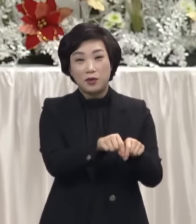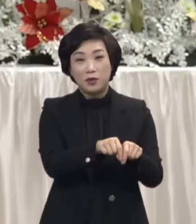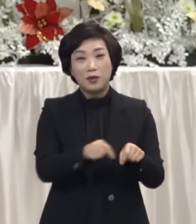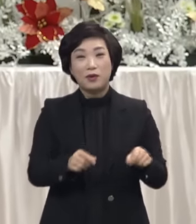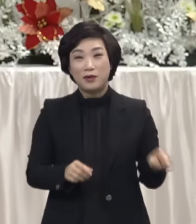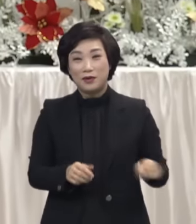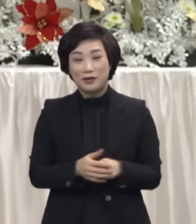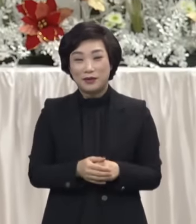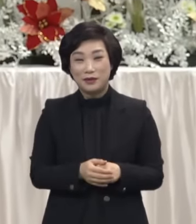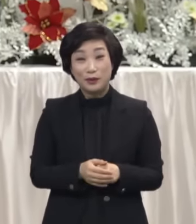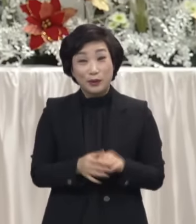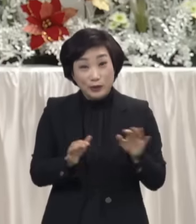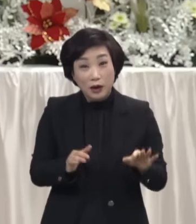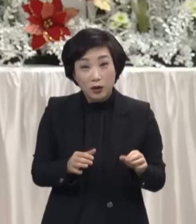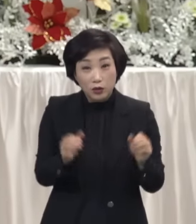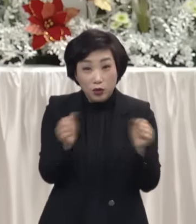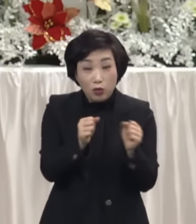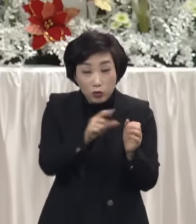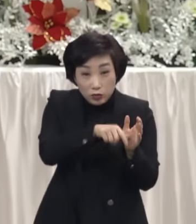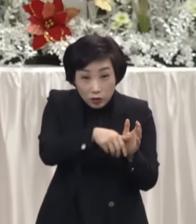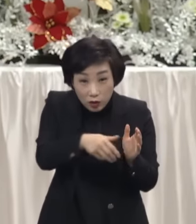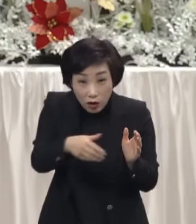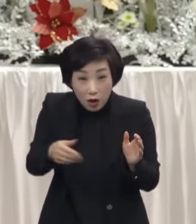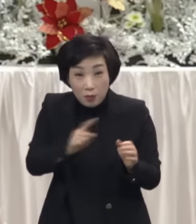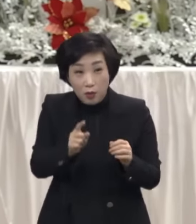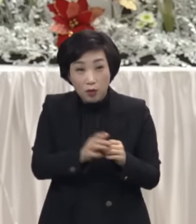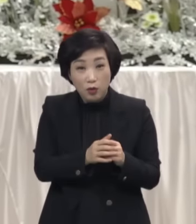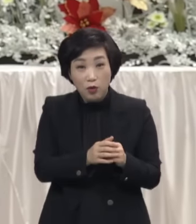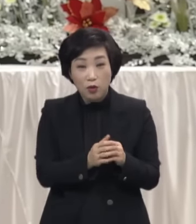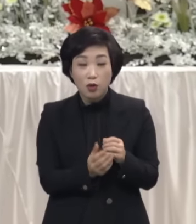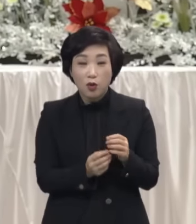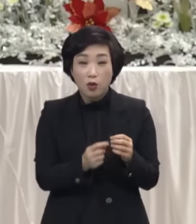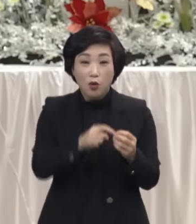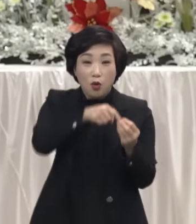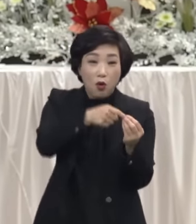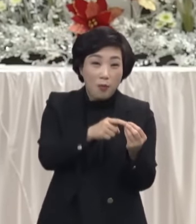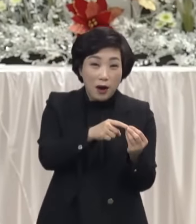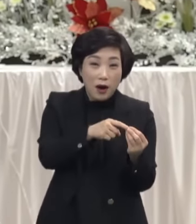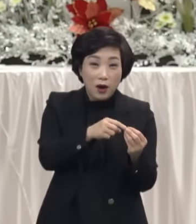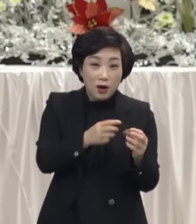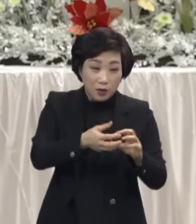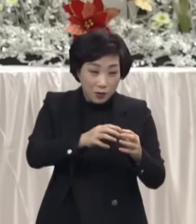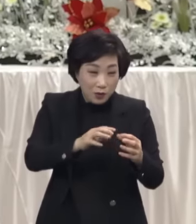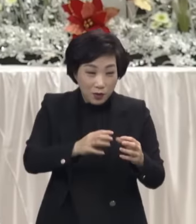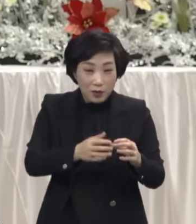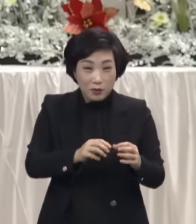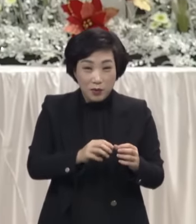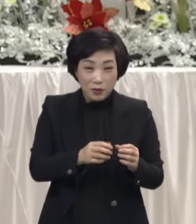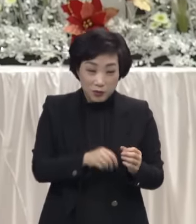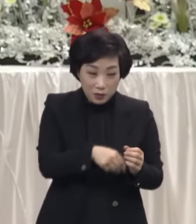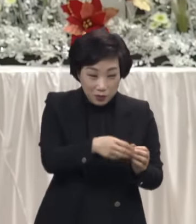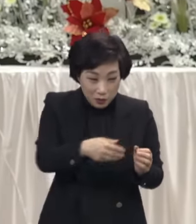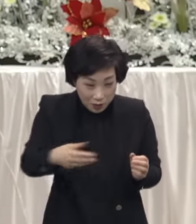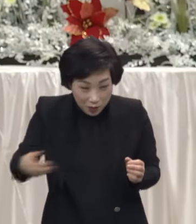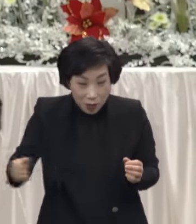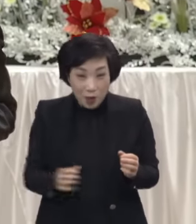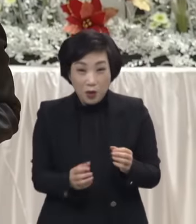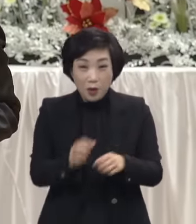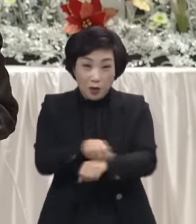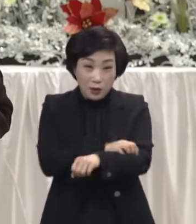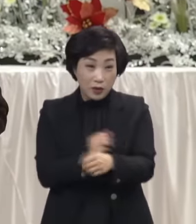그 겨울에 얼마 안 있으니까 와 호박농굴처럼 자라서 오이가 열리는데 막